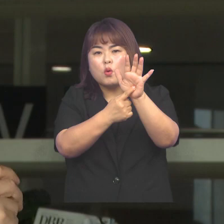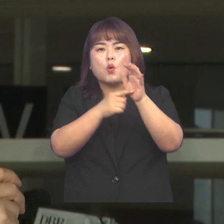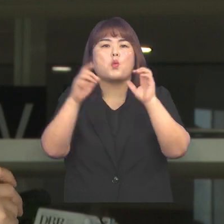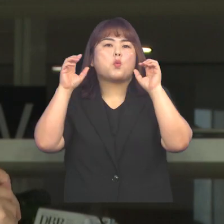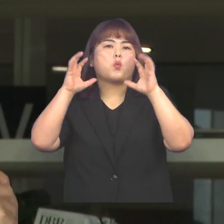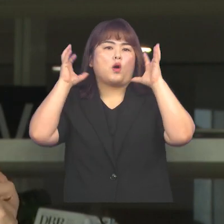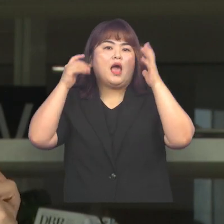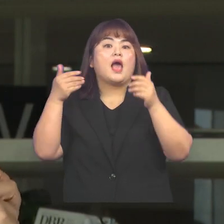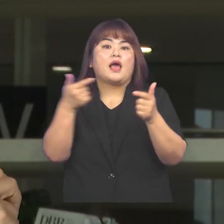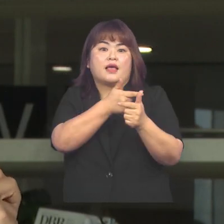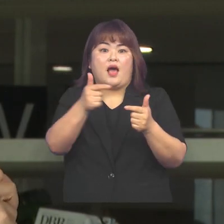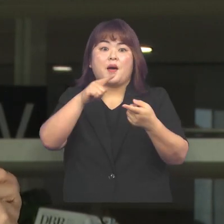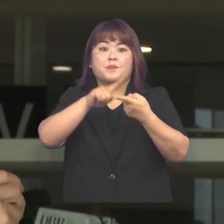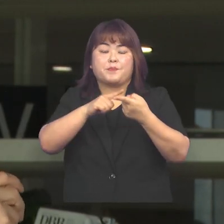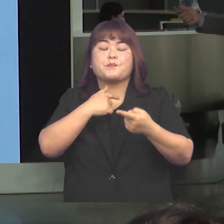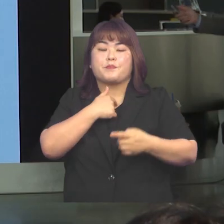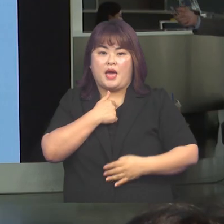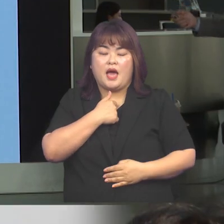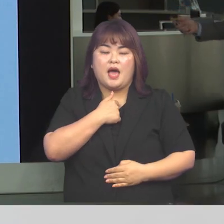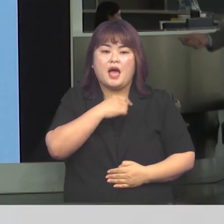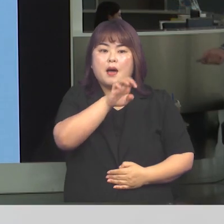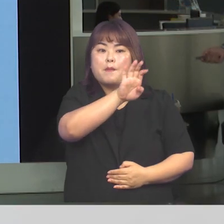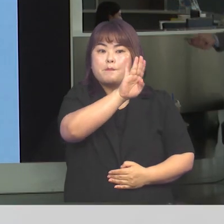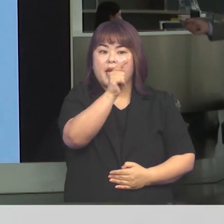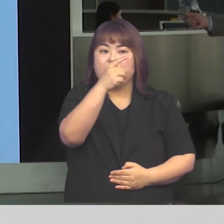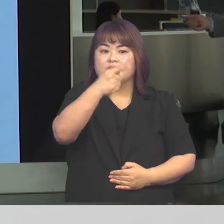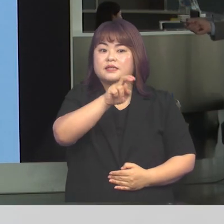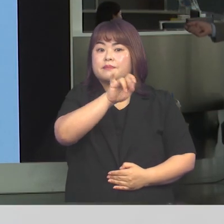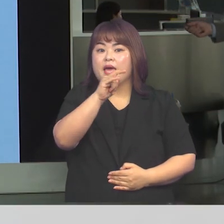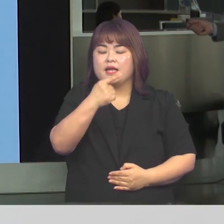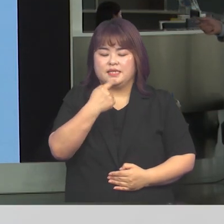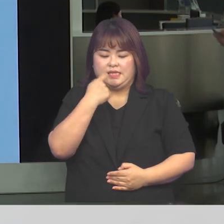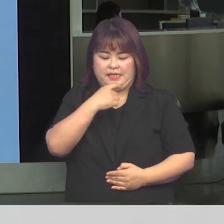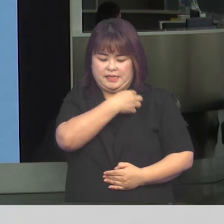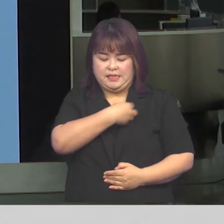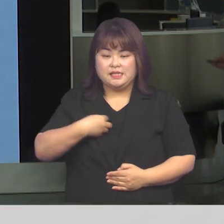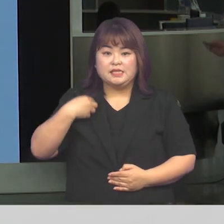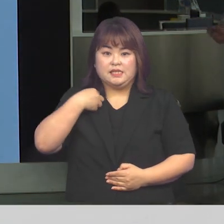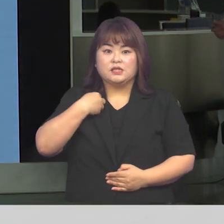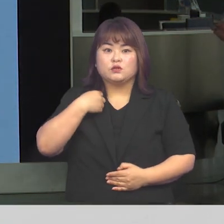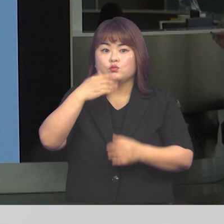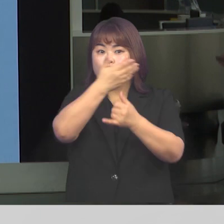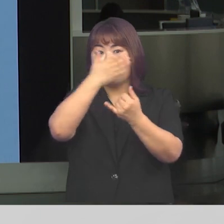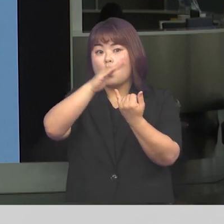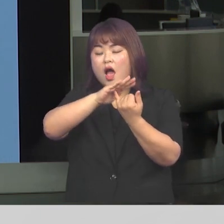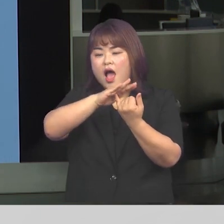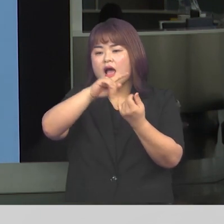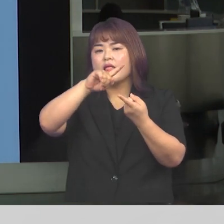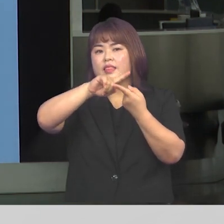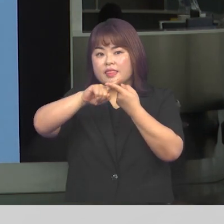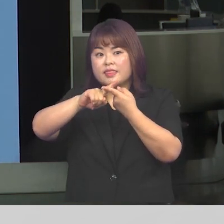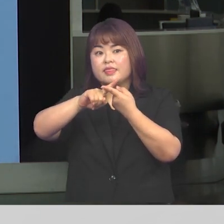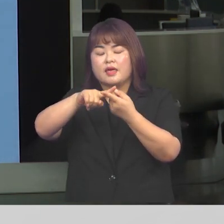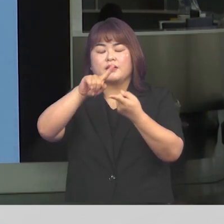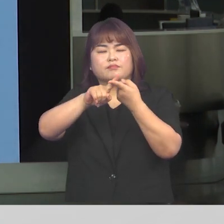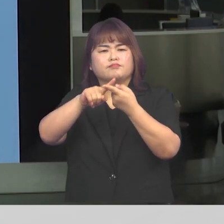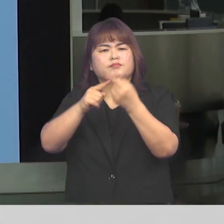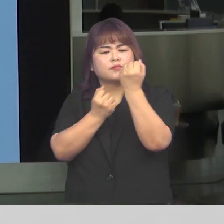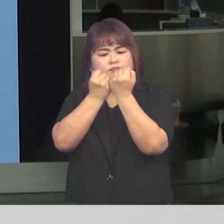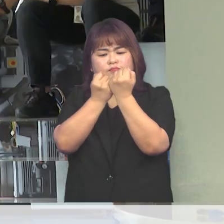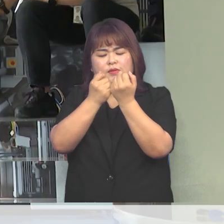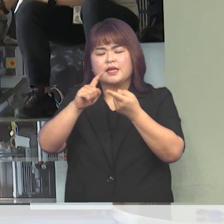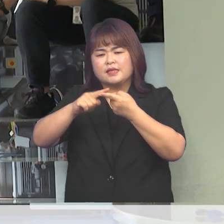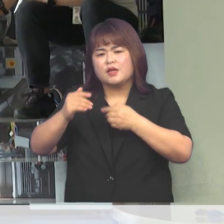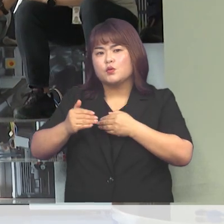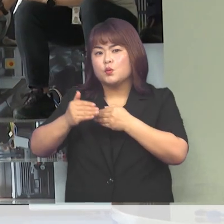이 밖에도 네덜란드 화가 요하네스 베르베르의 진주 귀걸이를 한 소녀가 소설과 영화로 제작된 과정을 설명하는 등